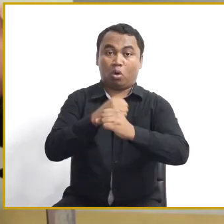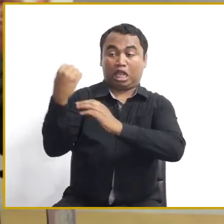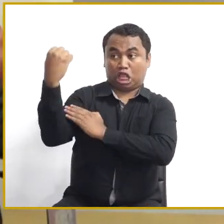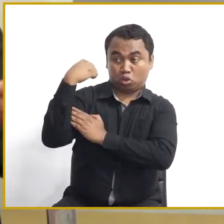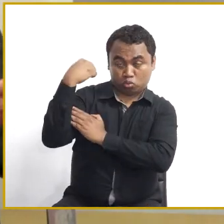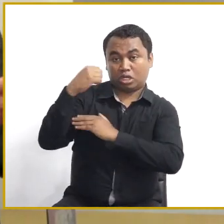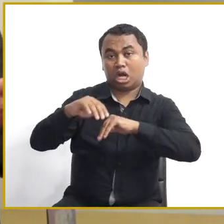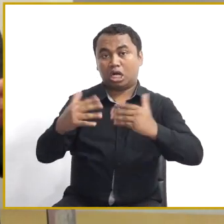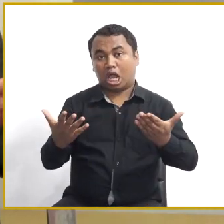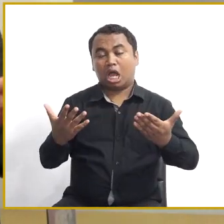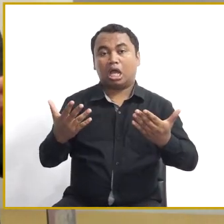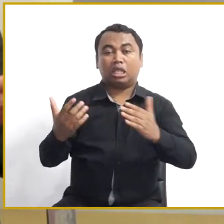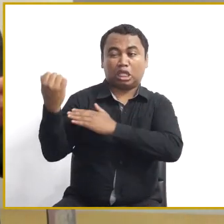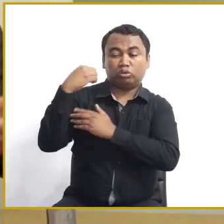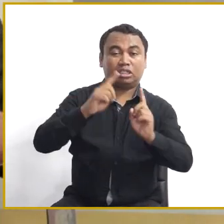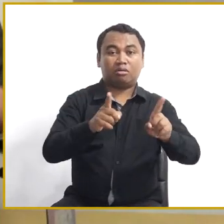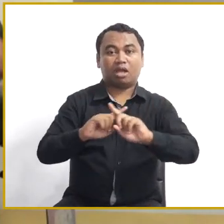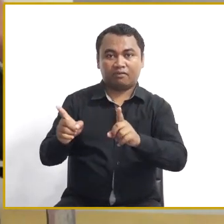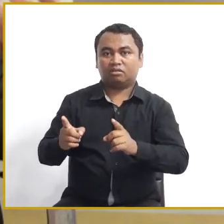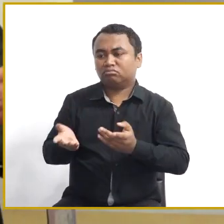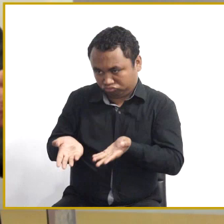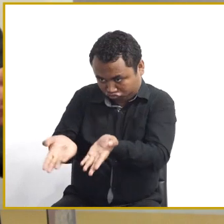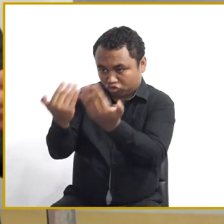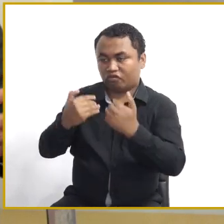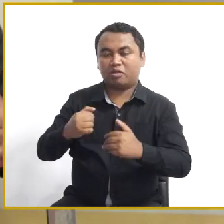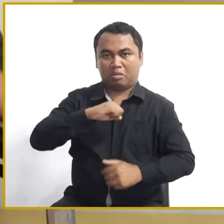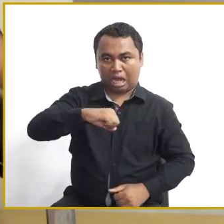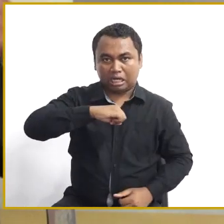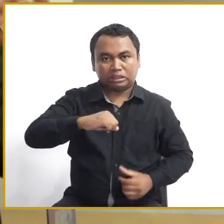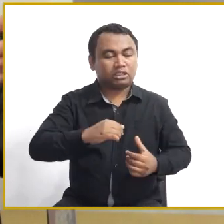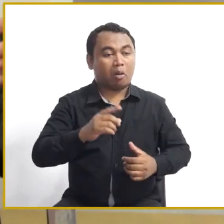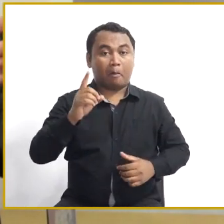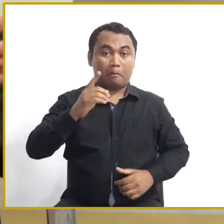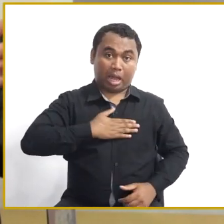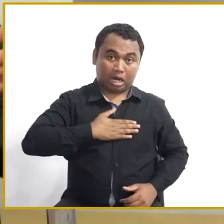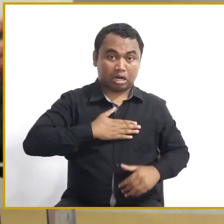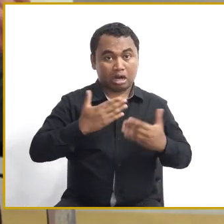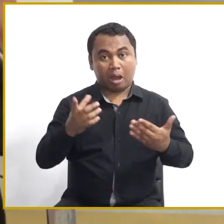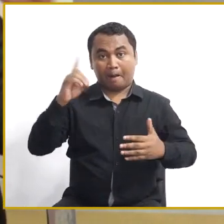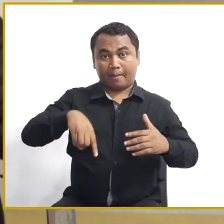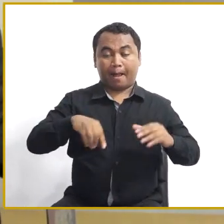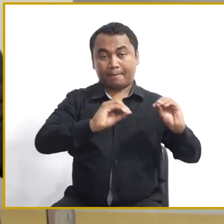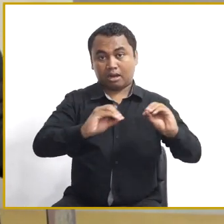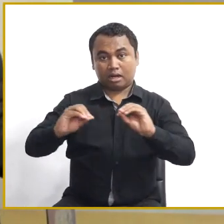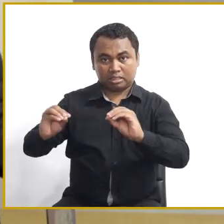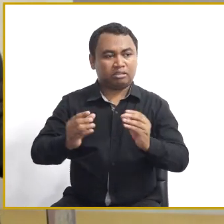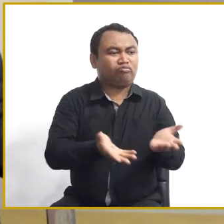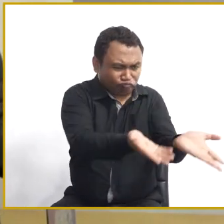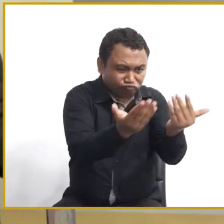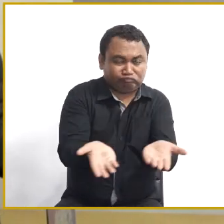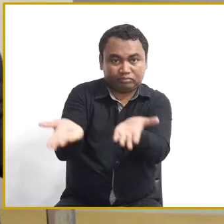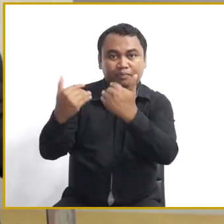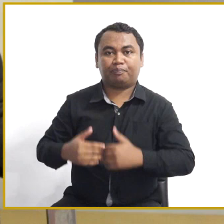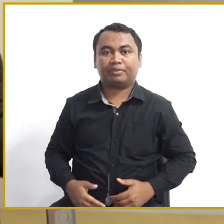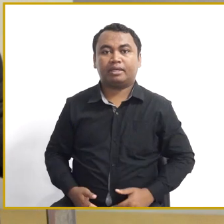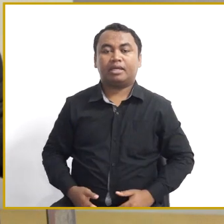dia ho atosika izy anana asa, atosika amin'ny mpianatra, atosika amin'ny mpampianatra, reny mémoira be deaibe vitany